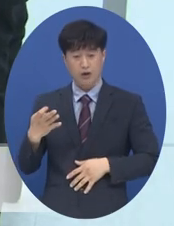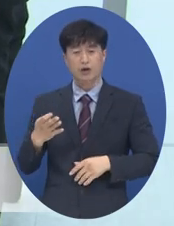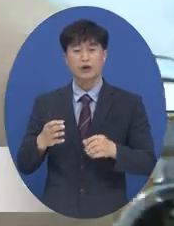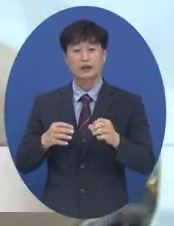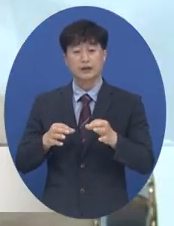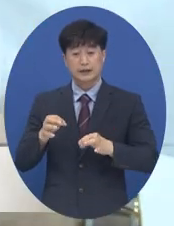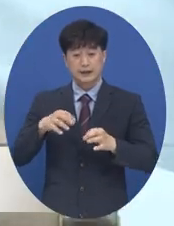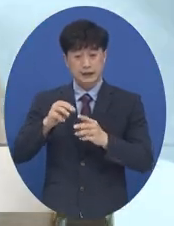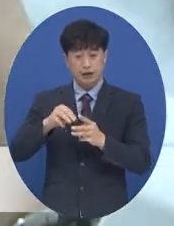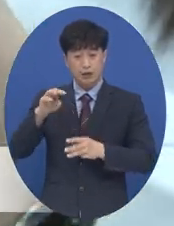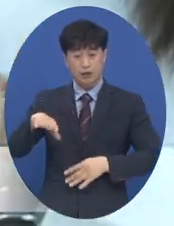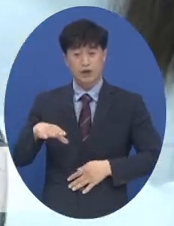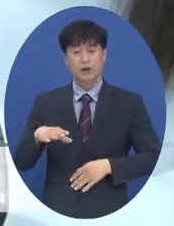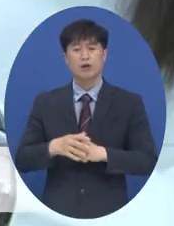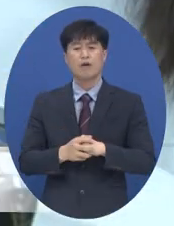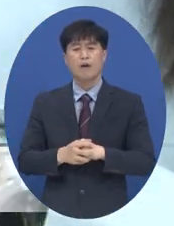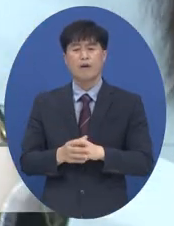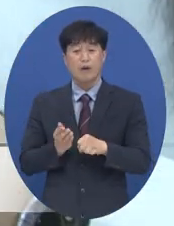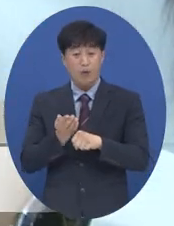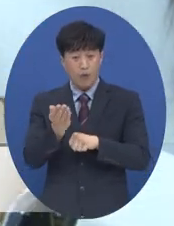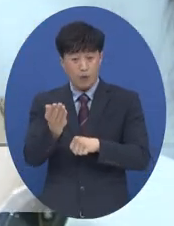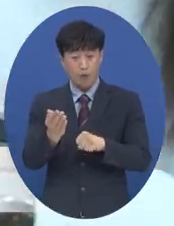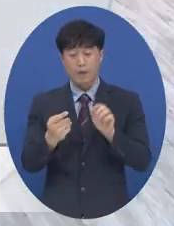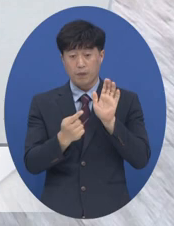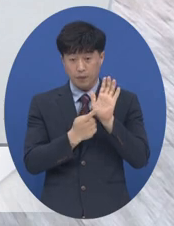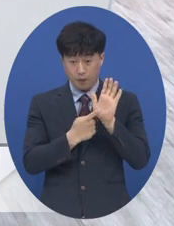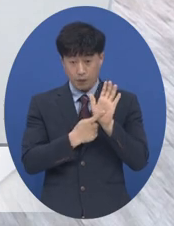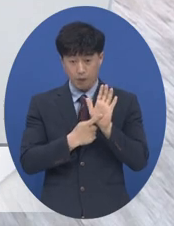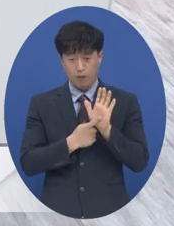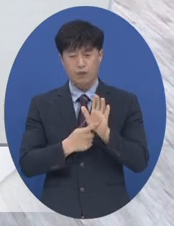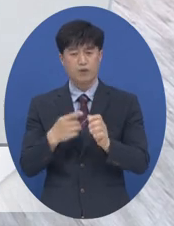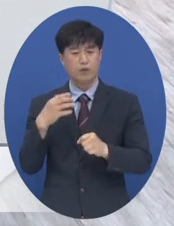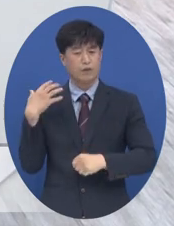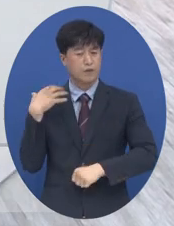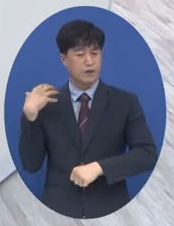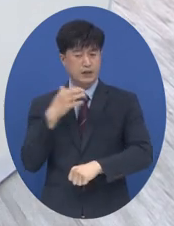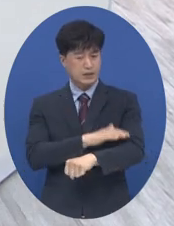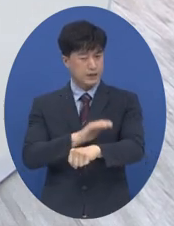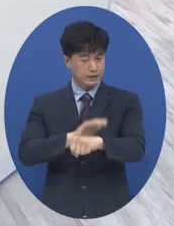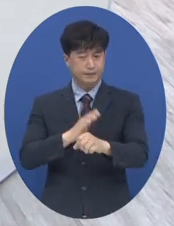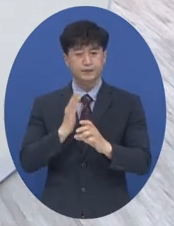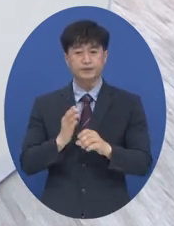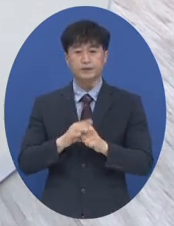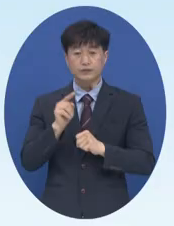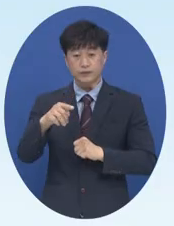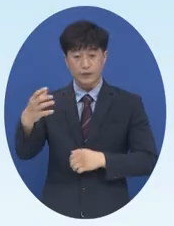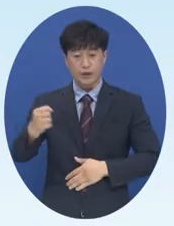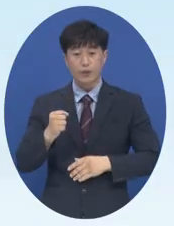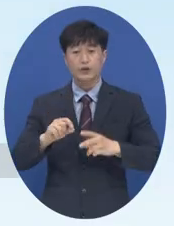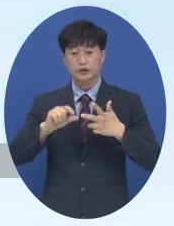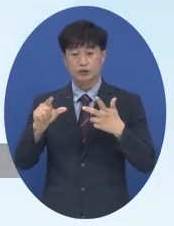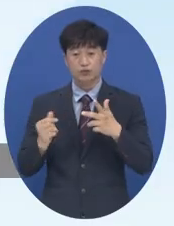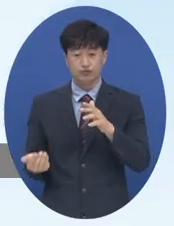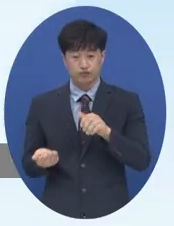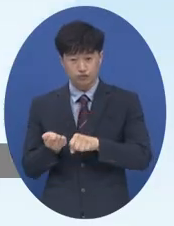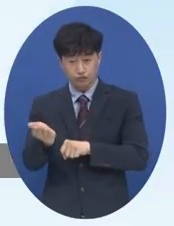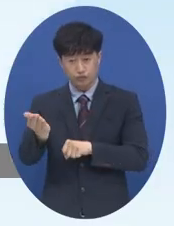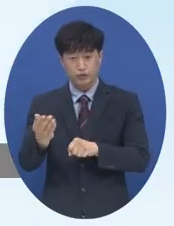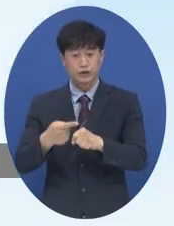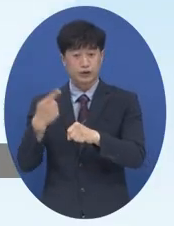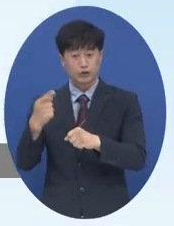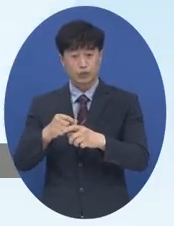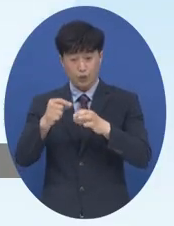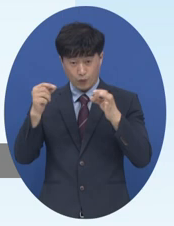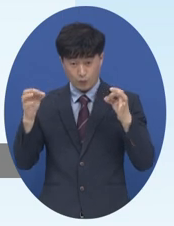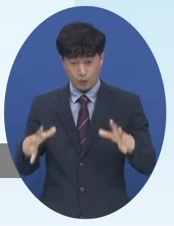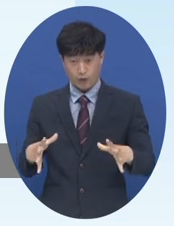지원으로 해외 시장 개척을 위한 마케팅 전초기지 역할을 톡톡히 해내고 있습니다. 이를 바탕으로 올해 7월 수출액은 지난해